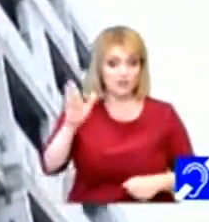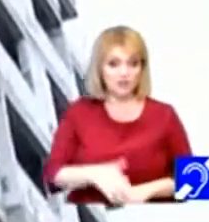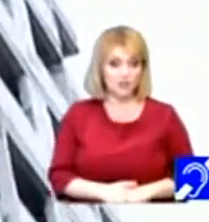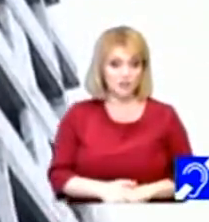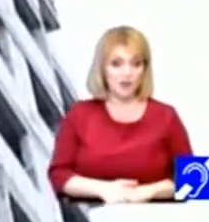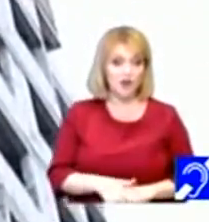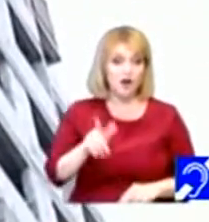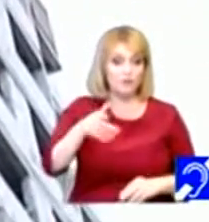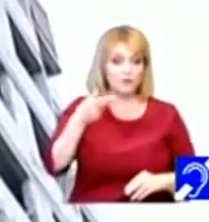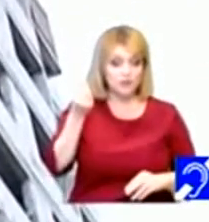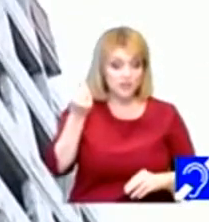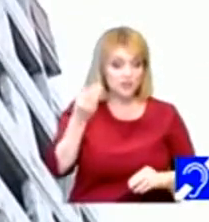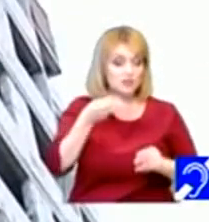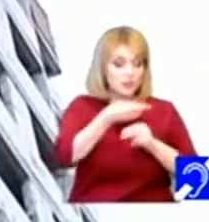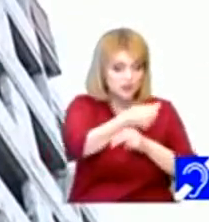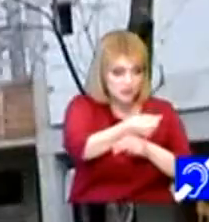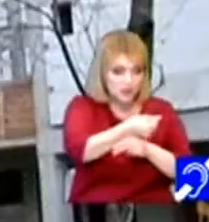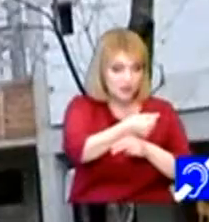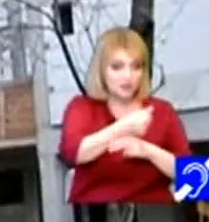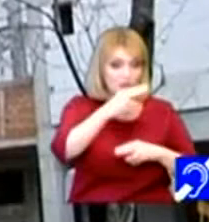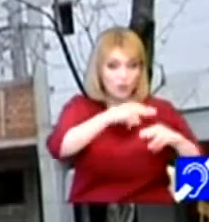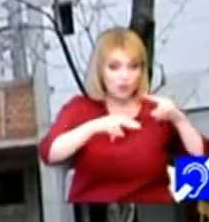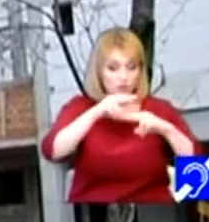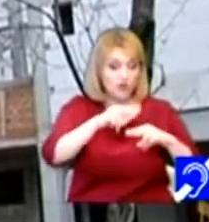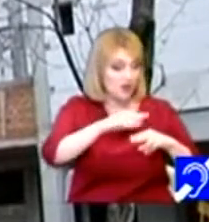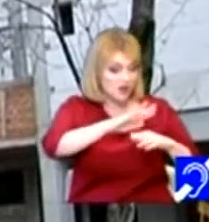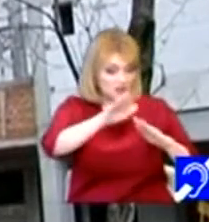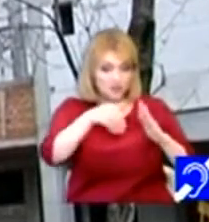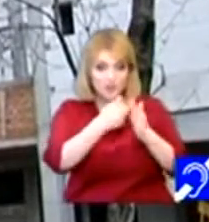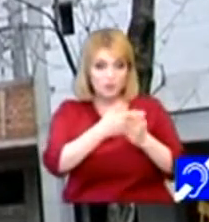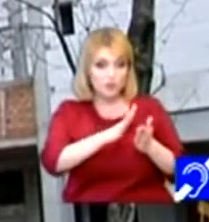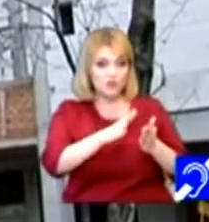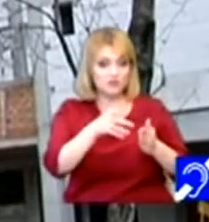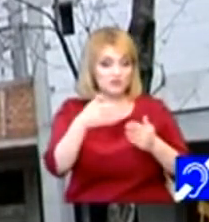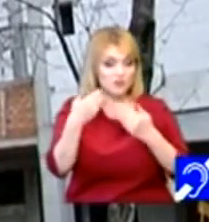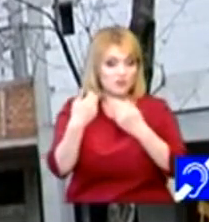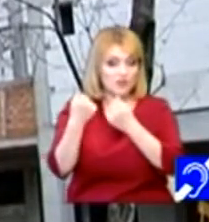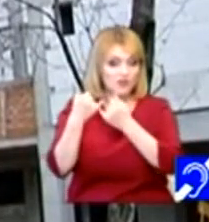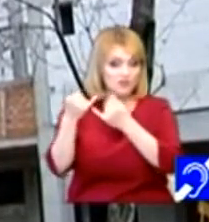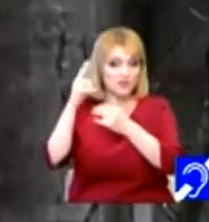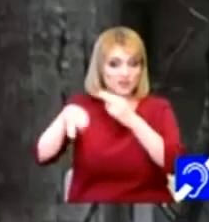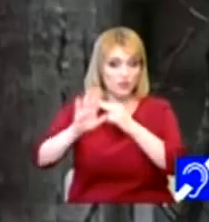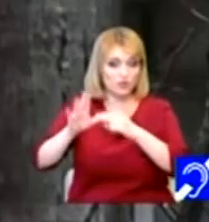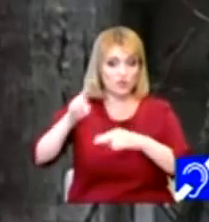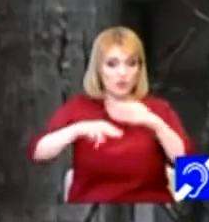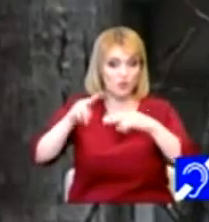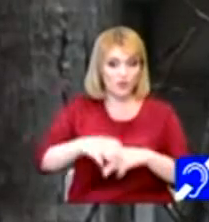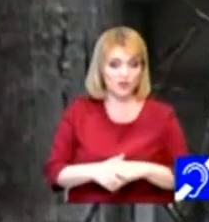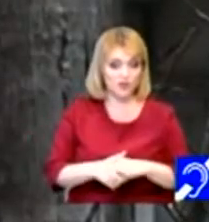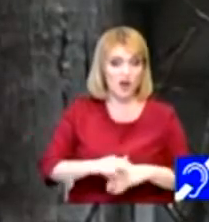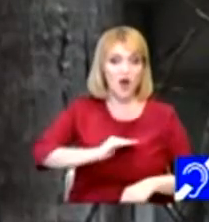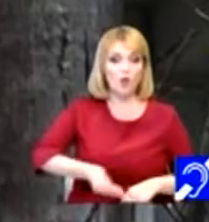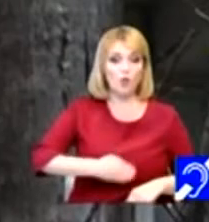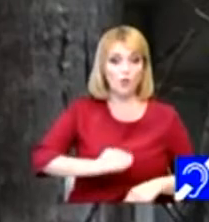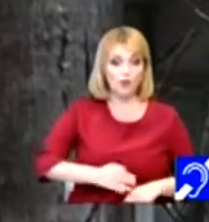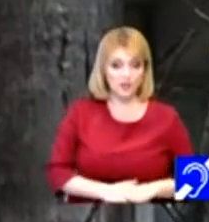lei, bani investiți de cei 70 de clienți, au fost folosiți în alte scopuri de către șefi, dar și de către unii angajați. Compania de